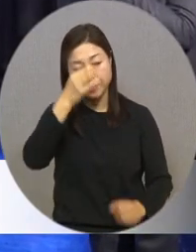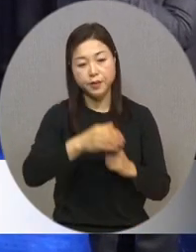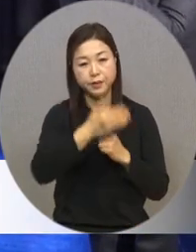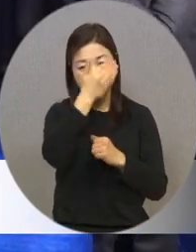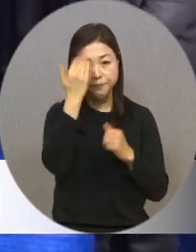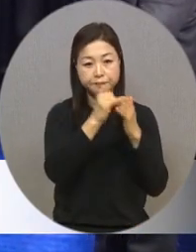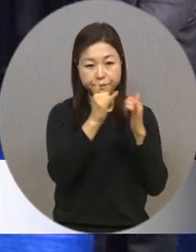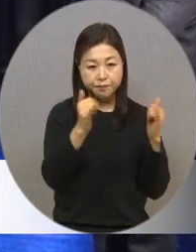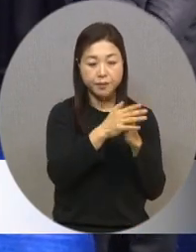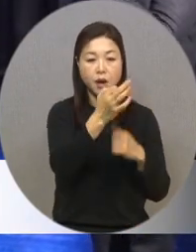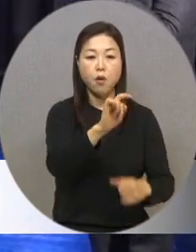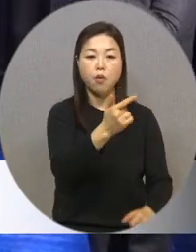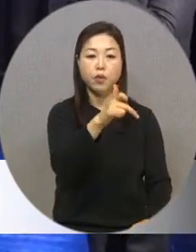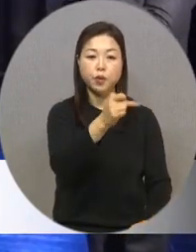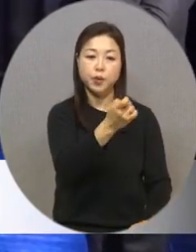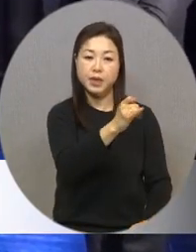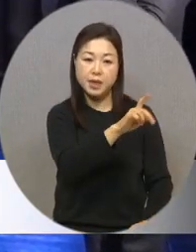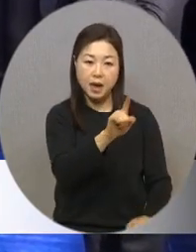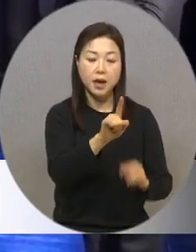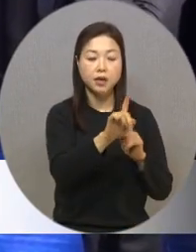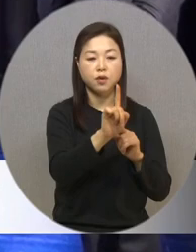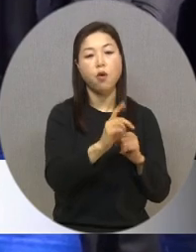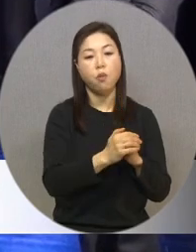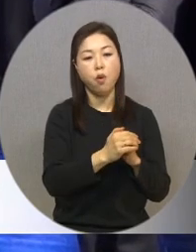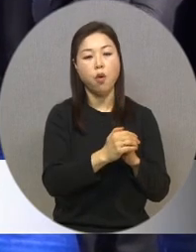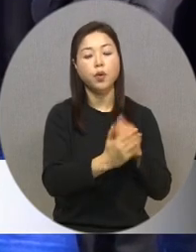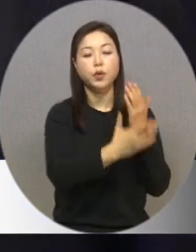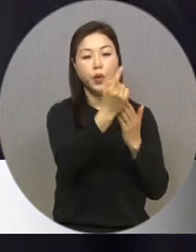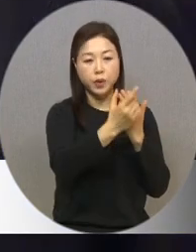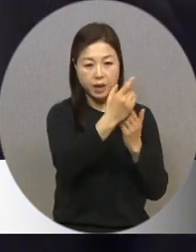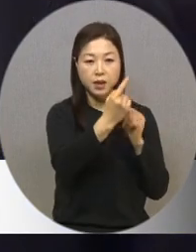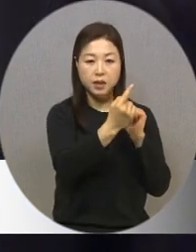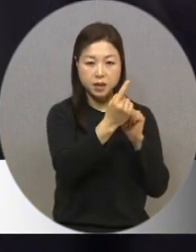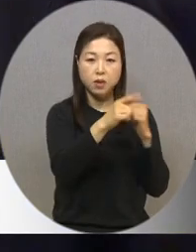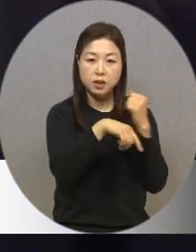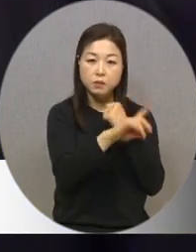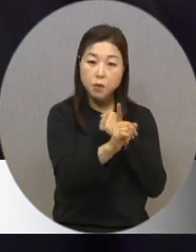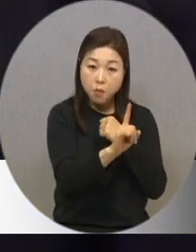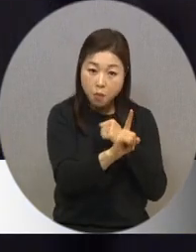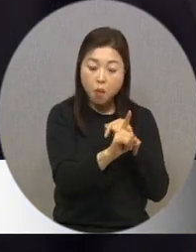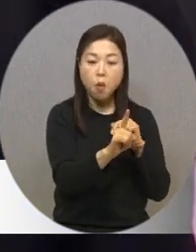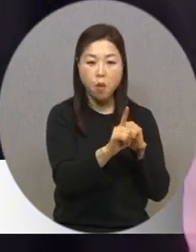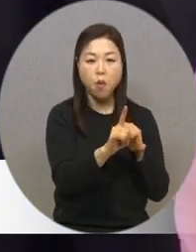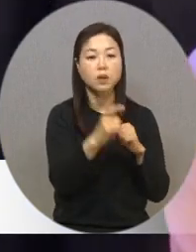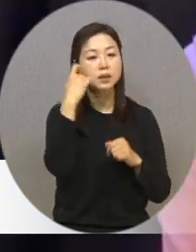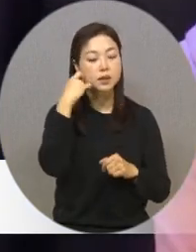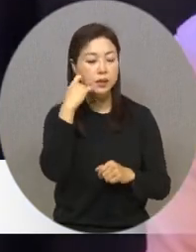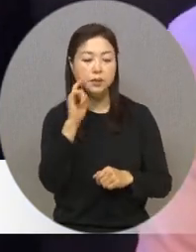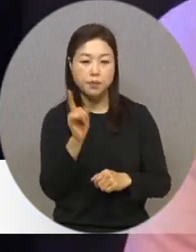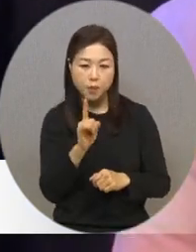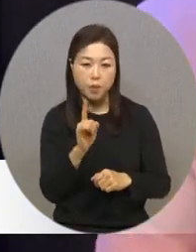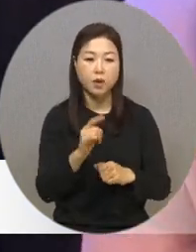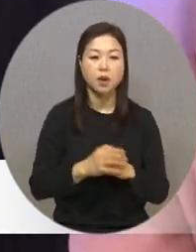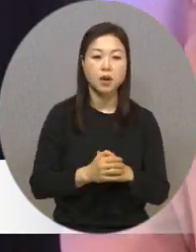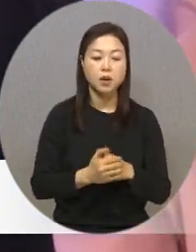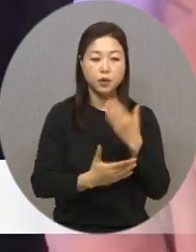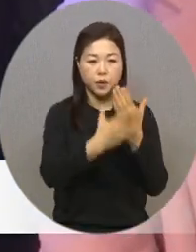예술가들에게 원코리아, 통일이란 어떤 의미로 다가오는지가 화두였습니다. 그들에게